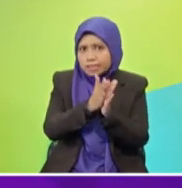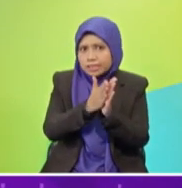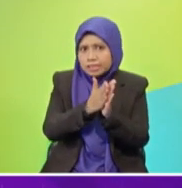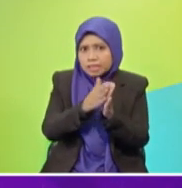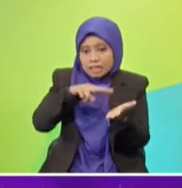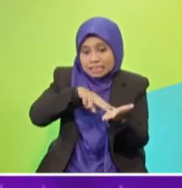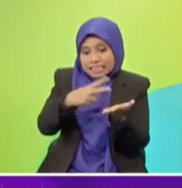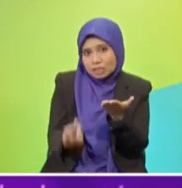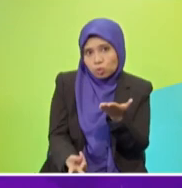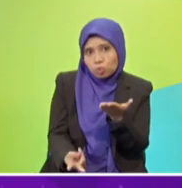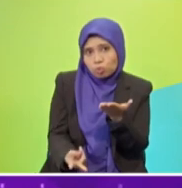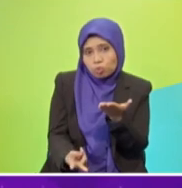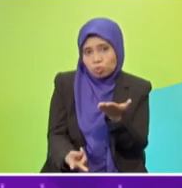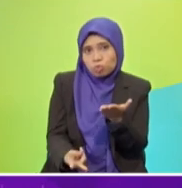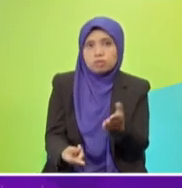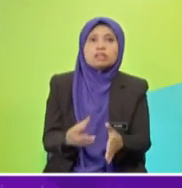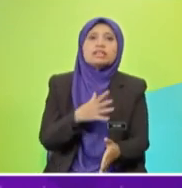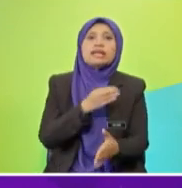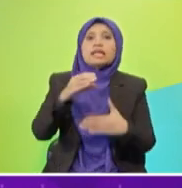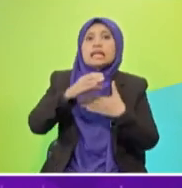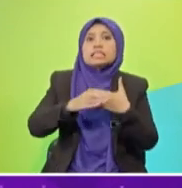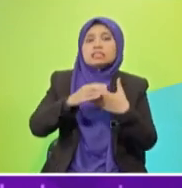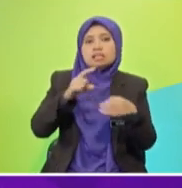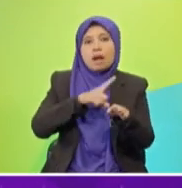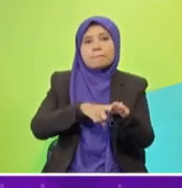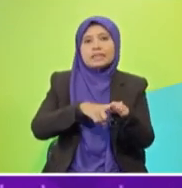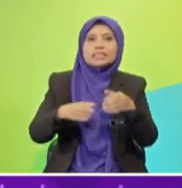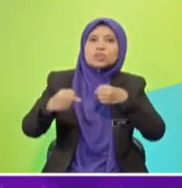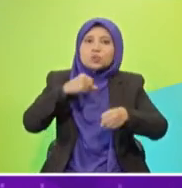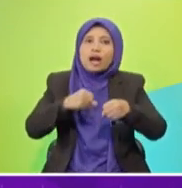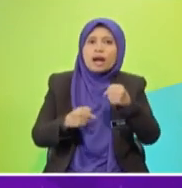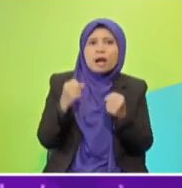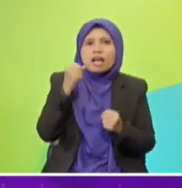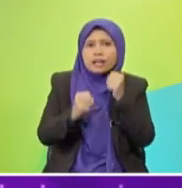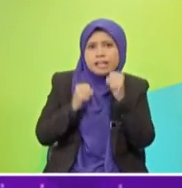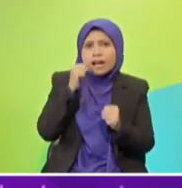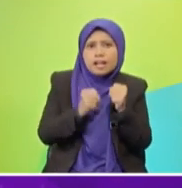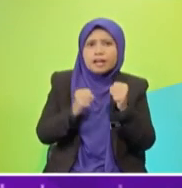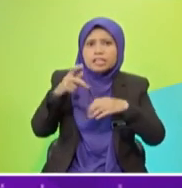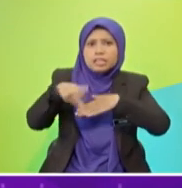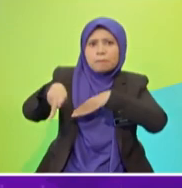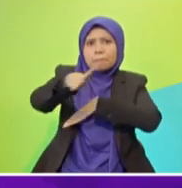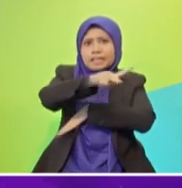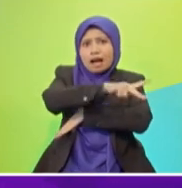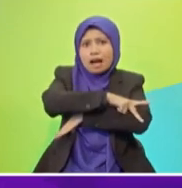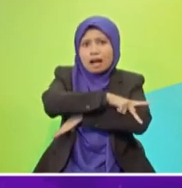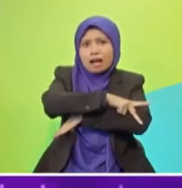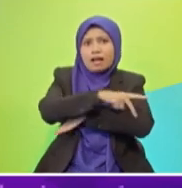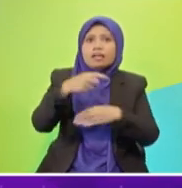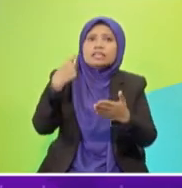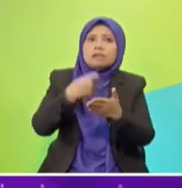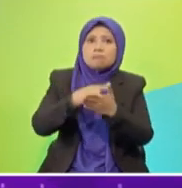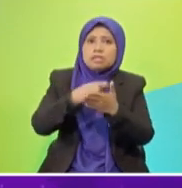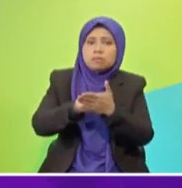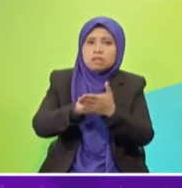terjatuh atau semasa besukai Oke macam sekarang kita mestilah ada activity suka dan ada